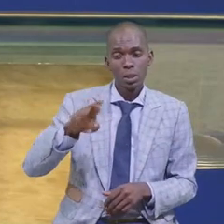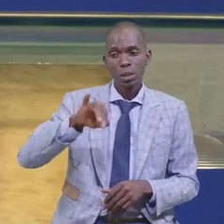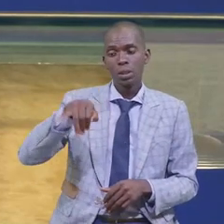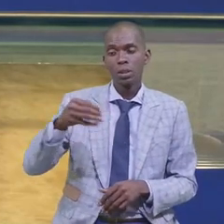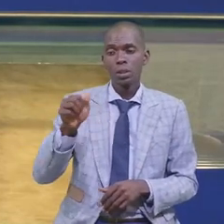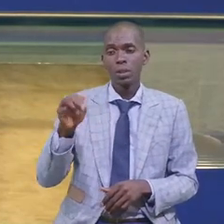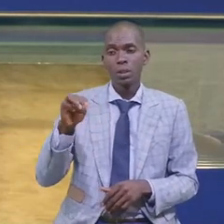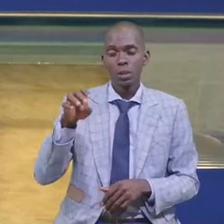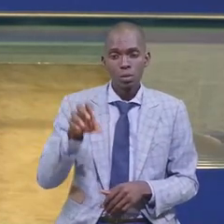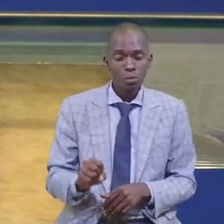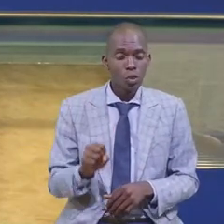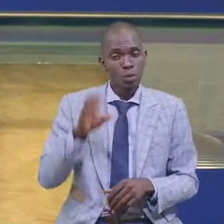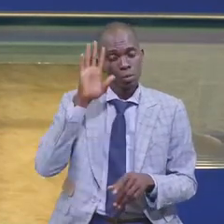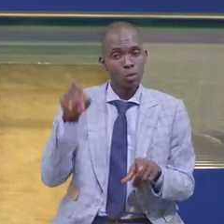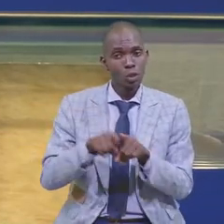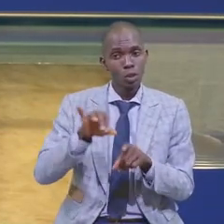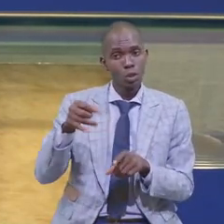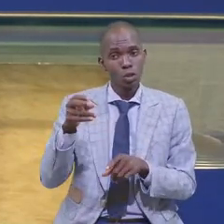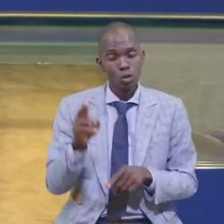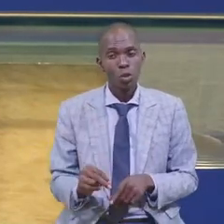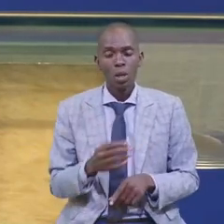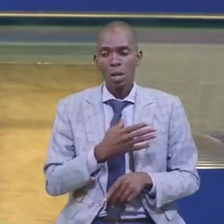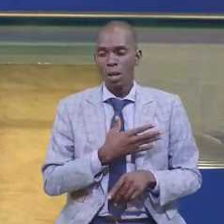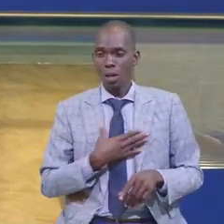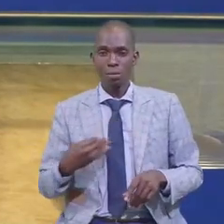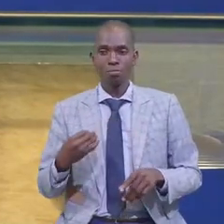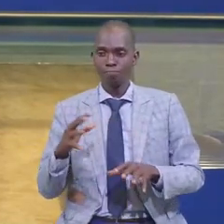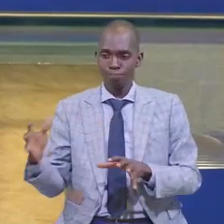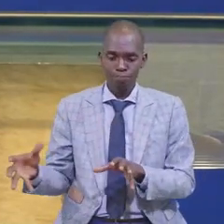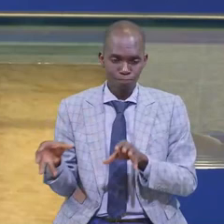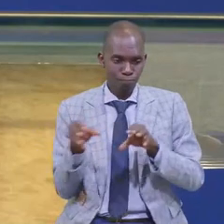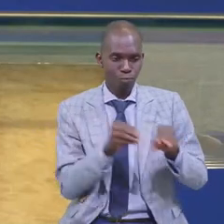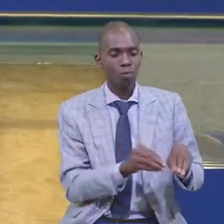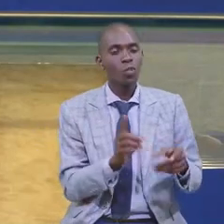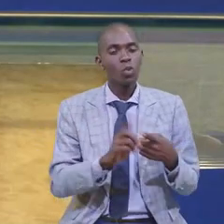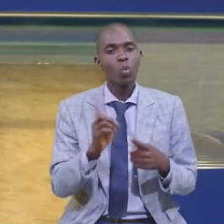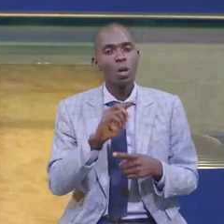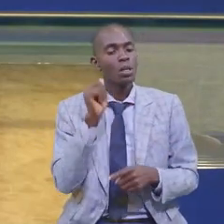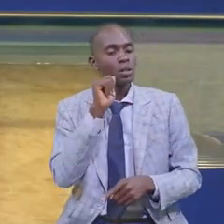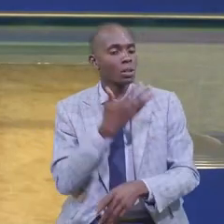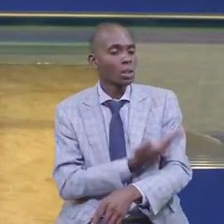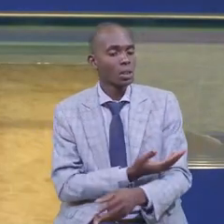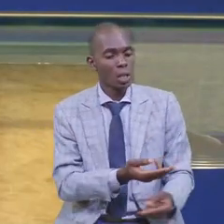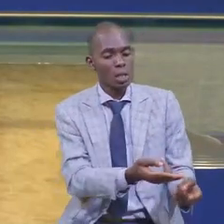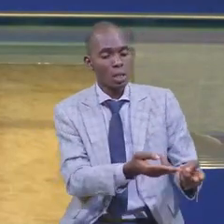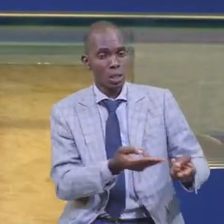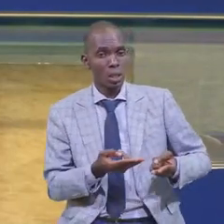il entra là où était l'enfant. Il la saisit par la main